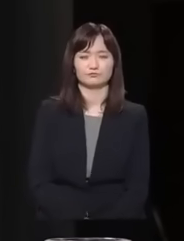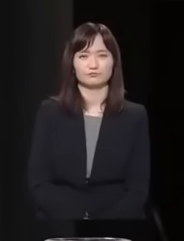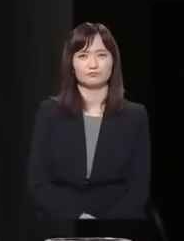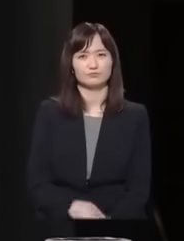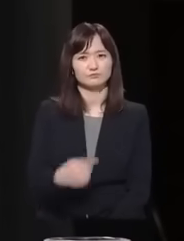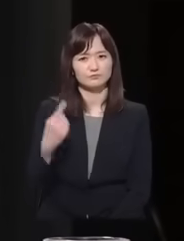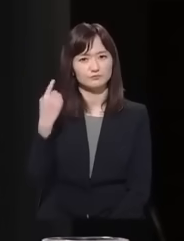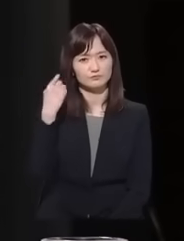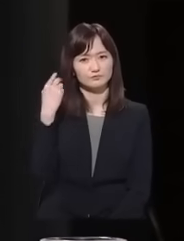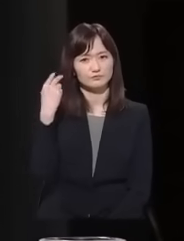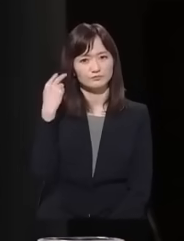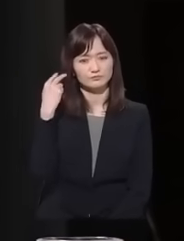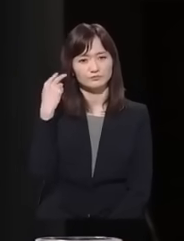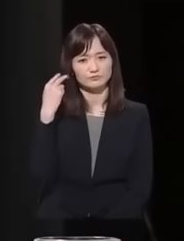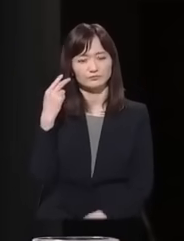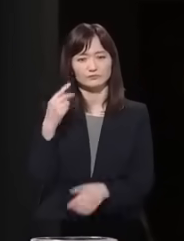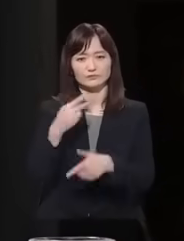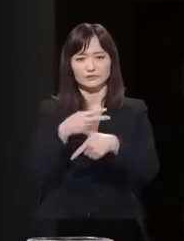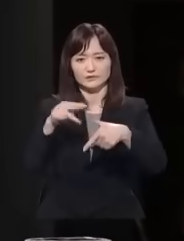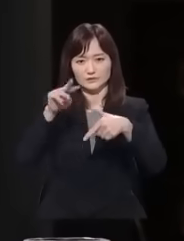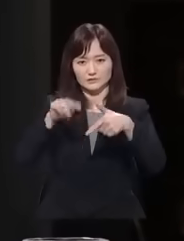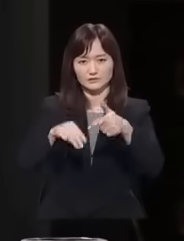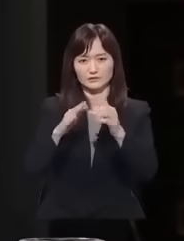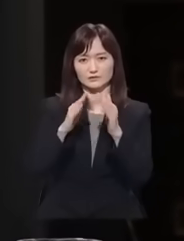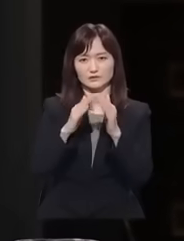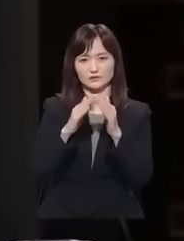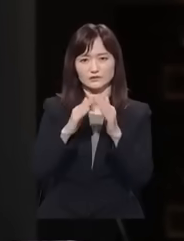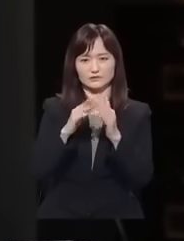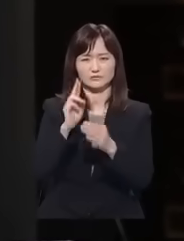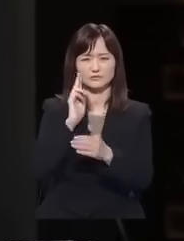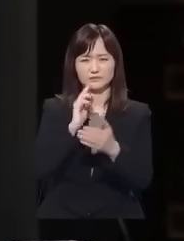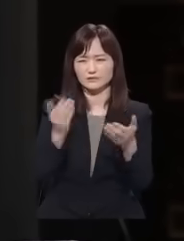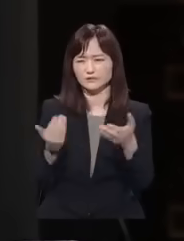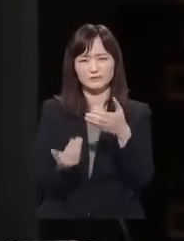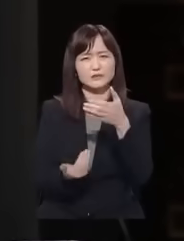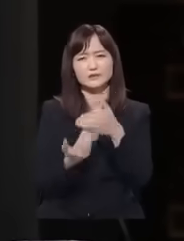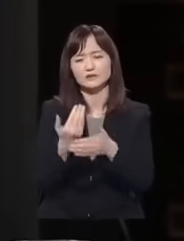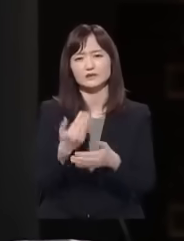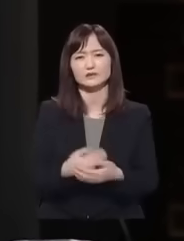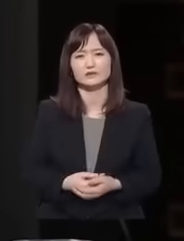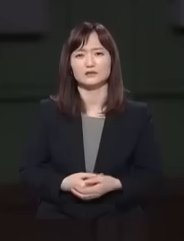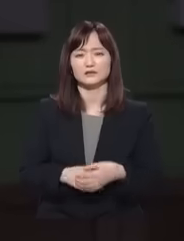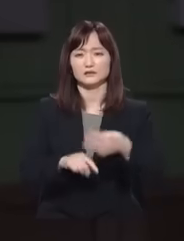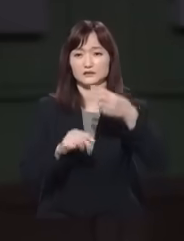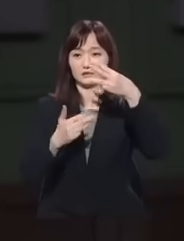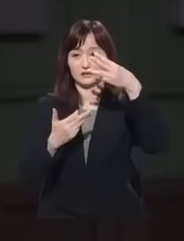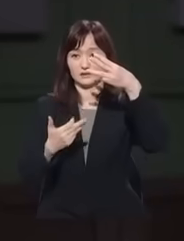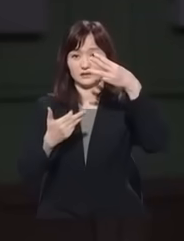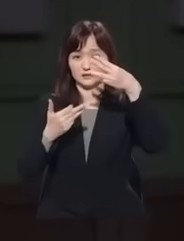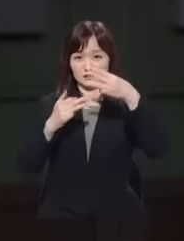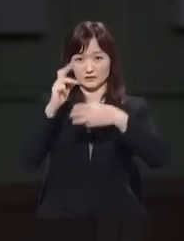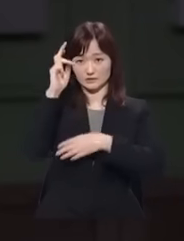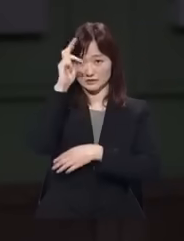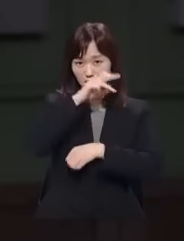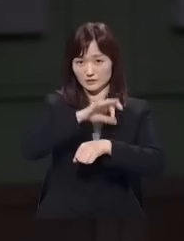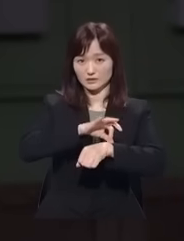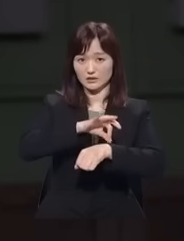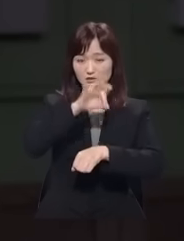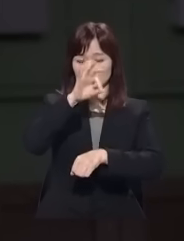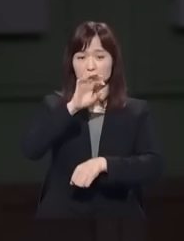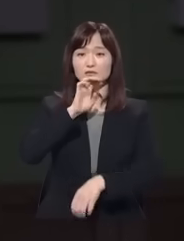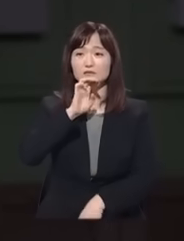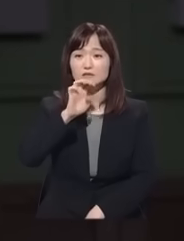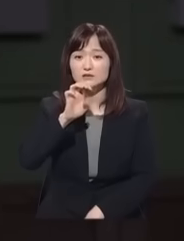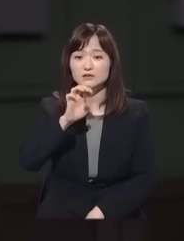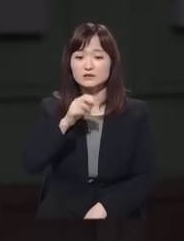지난 주말 인천에 한 또 주택에서 정말 참고기 벌어졌습니다 지난 18일 아침 10시 40분쯤이었는데요